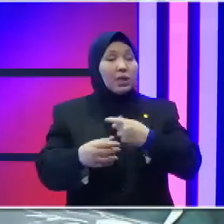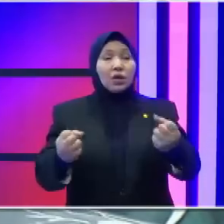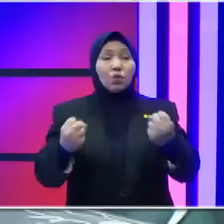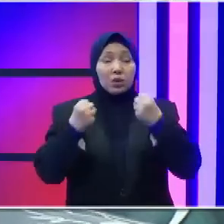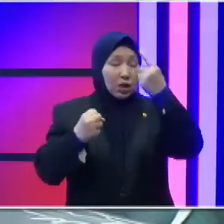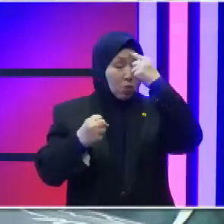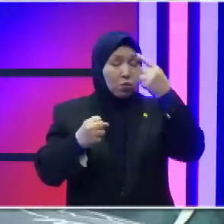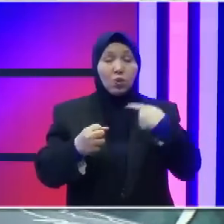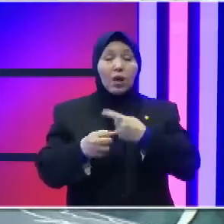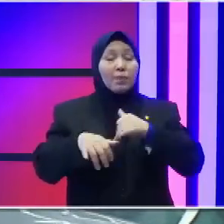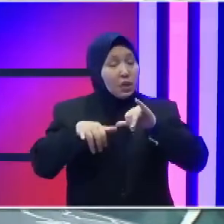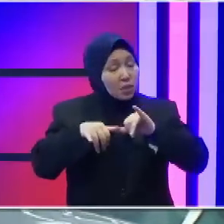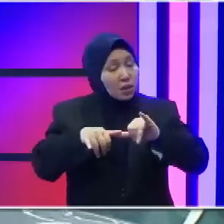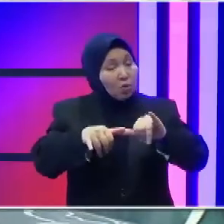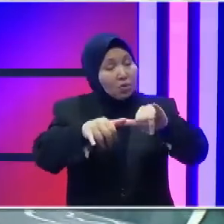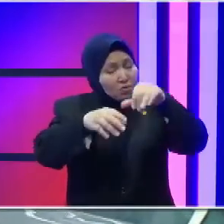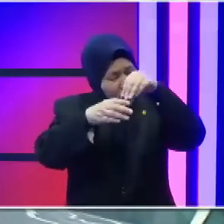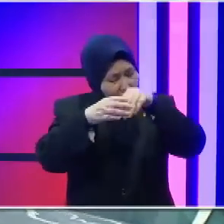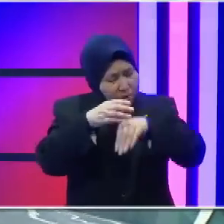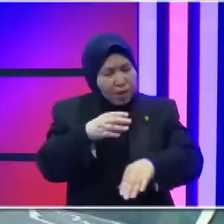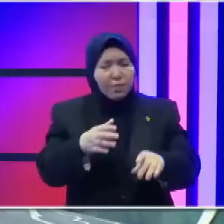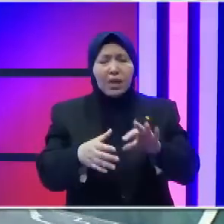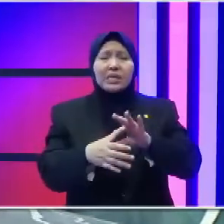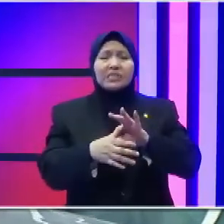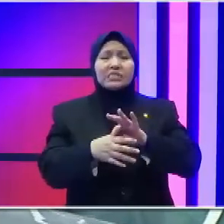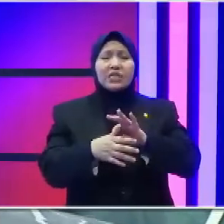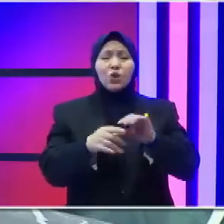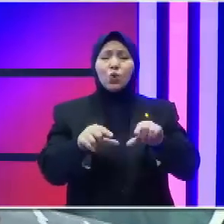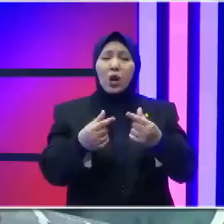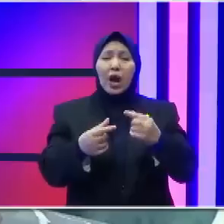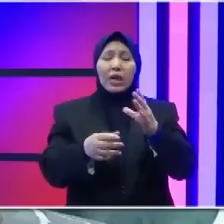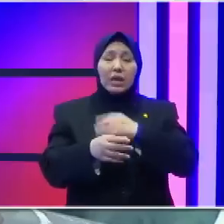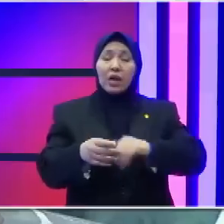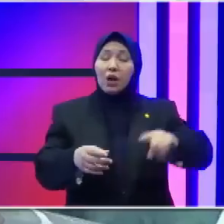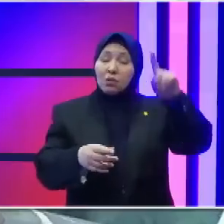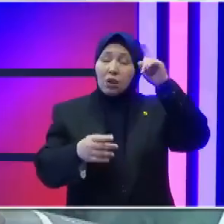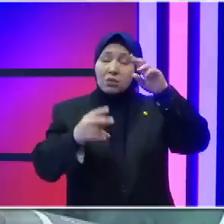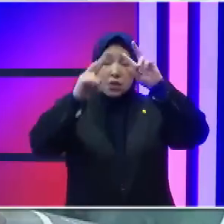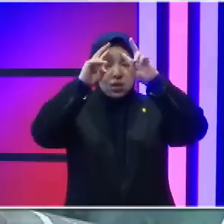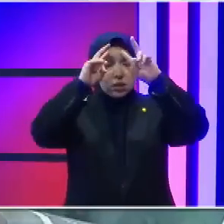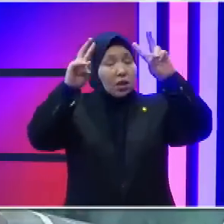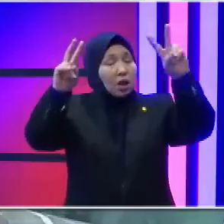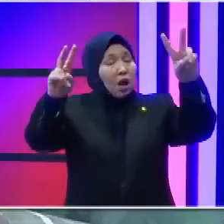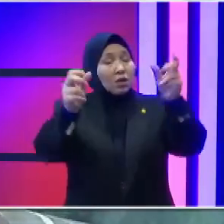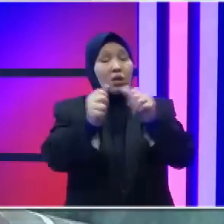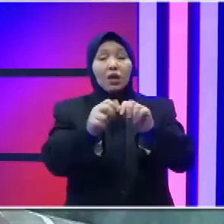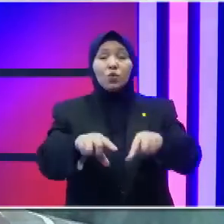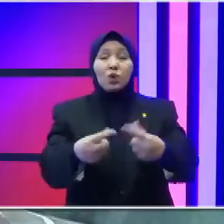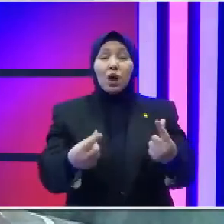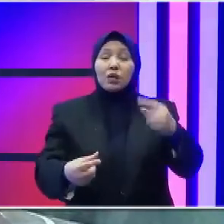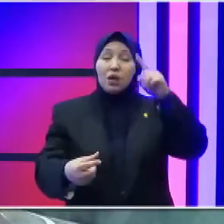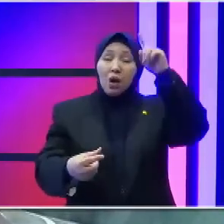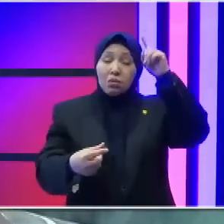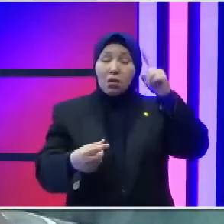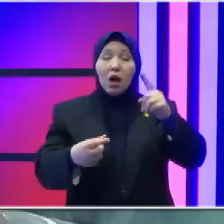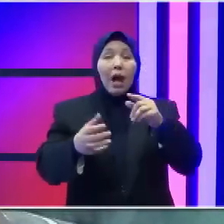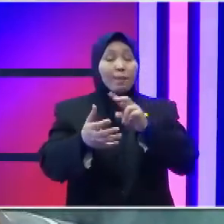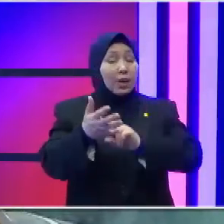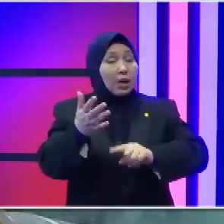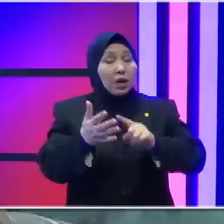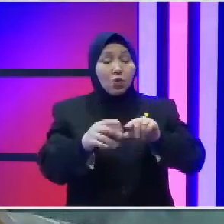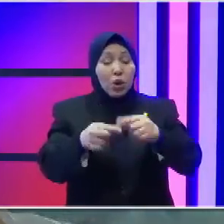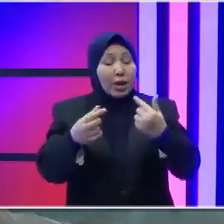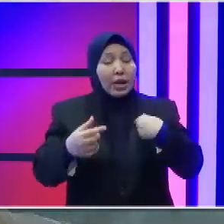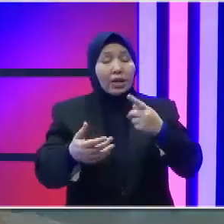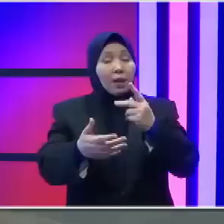kami terus mendalami isi kandungan Al-Quran ya Allah. Ya Allah, kami sungguh tenang dengan Al-Quran ya Allah. Biarlah Al-Quran yang kami baca ini